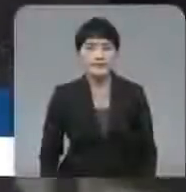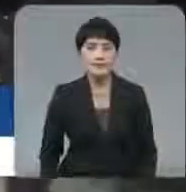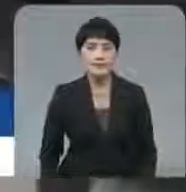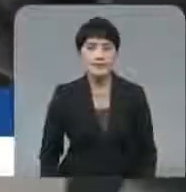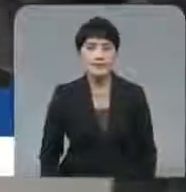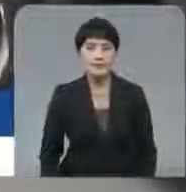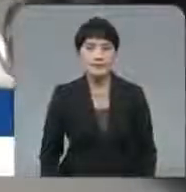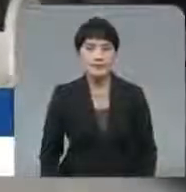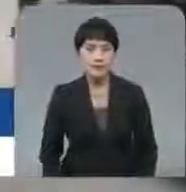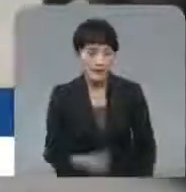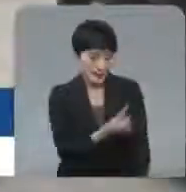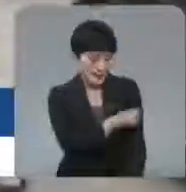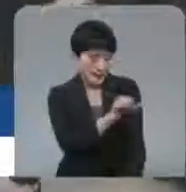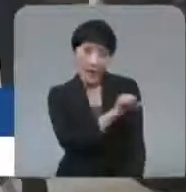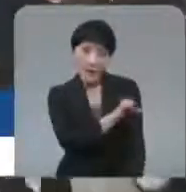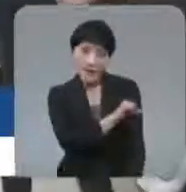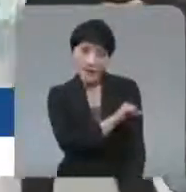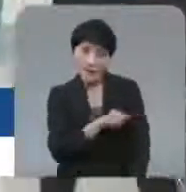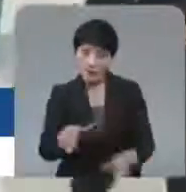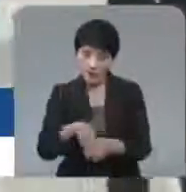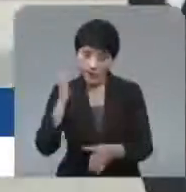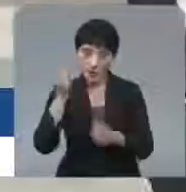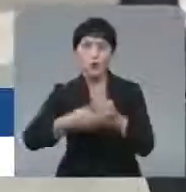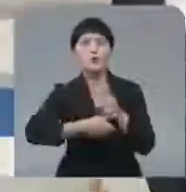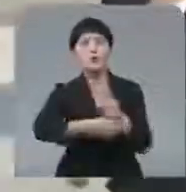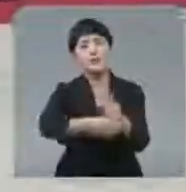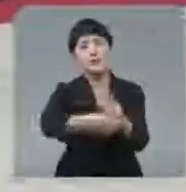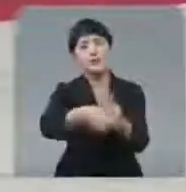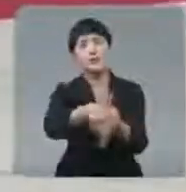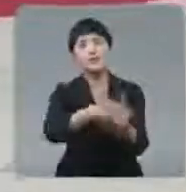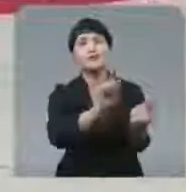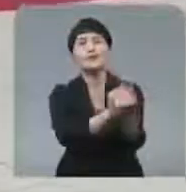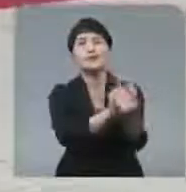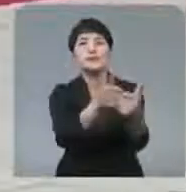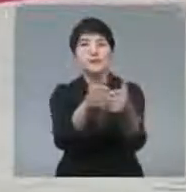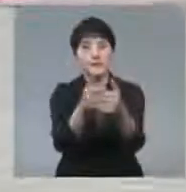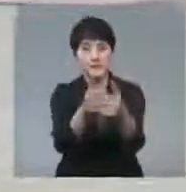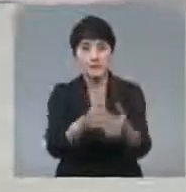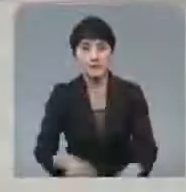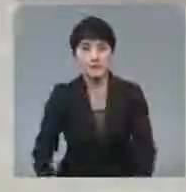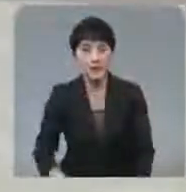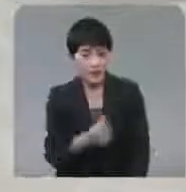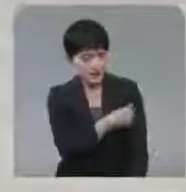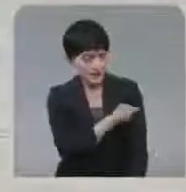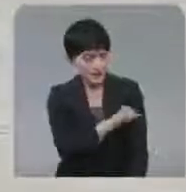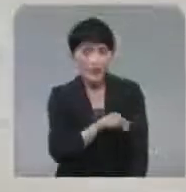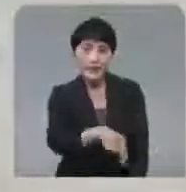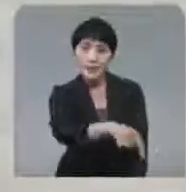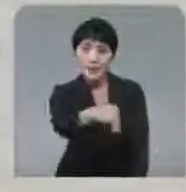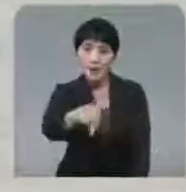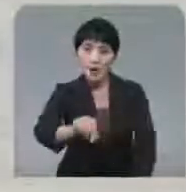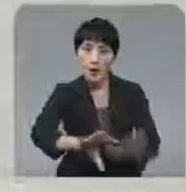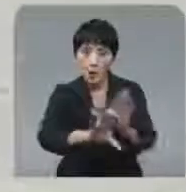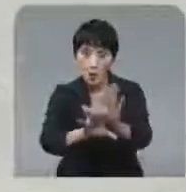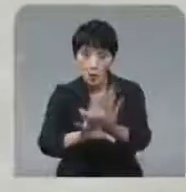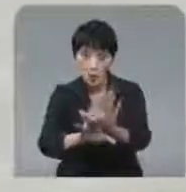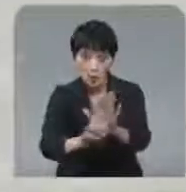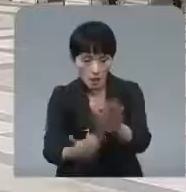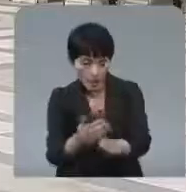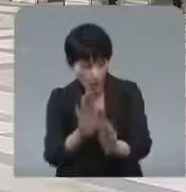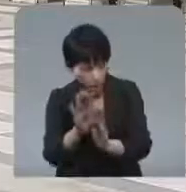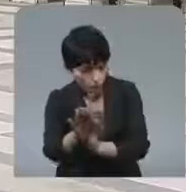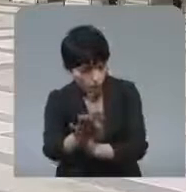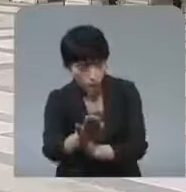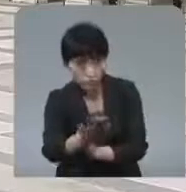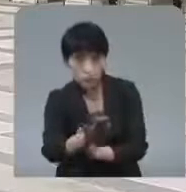应西班牙国王费里佩六世的邀请，韩国总统文在寅抵达西班牙进行访问。文在寅是新冠疫情爆发